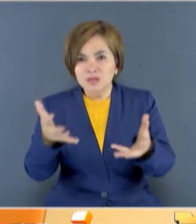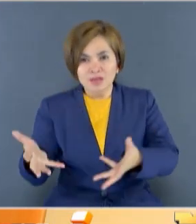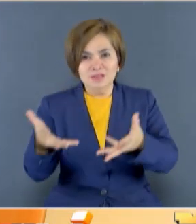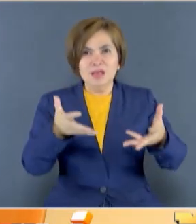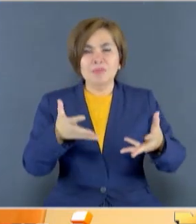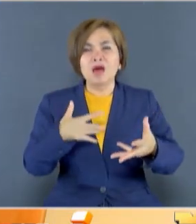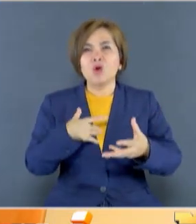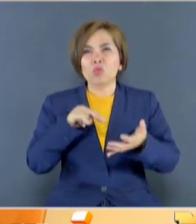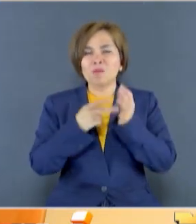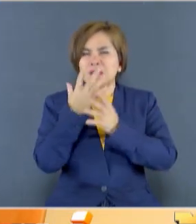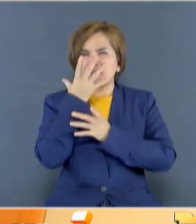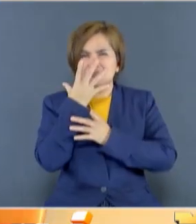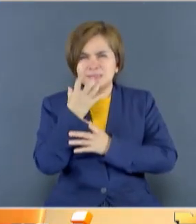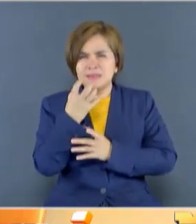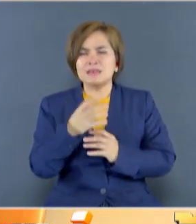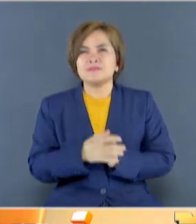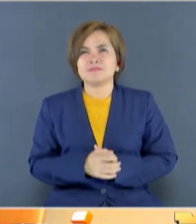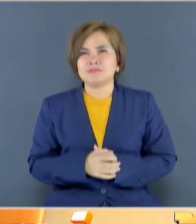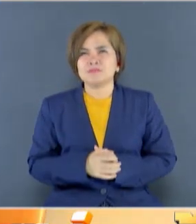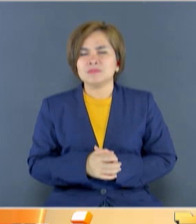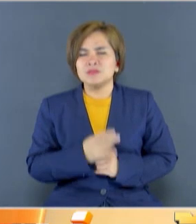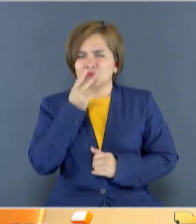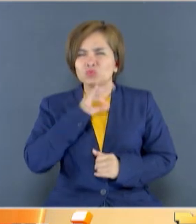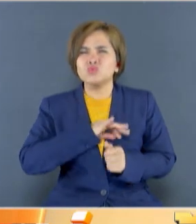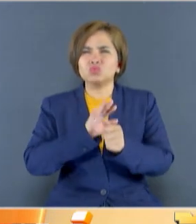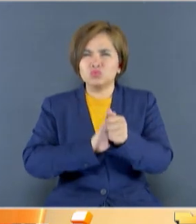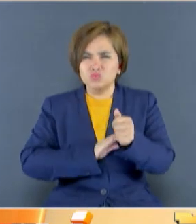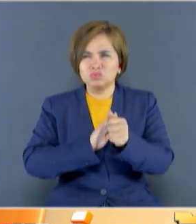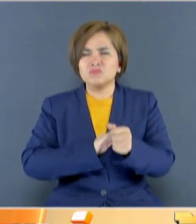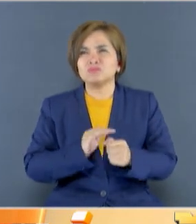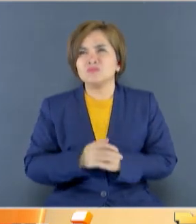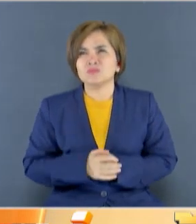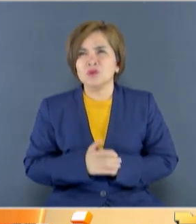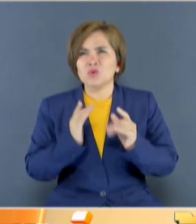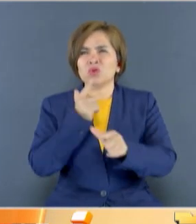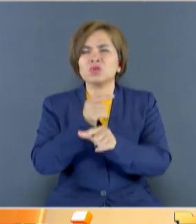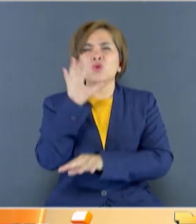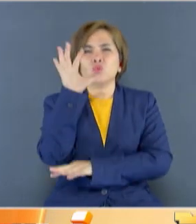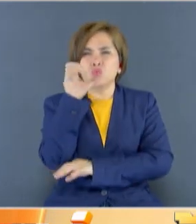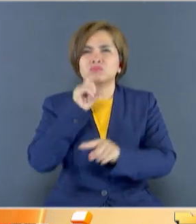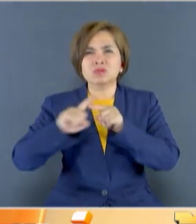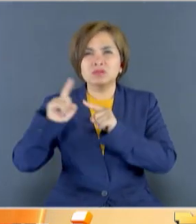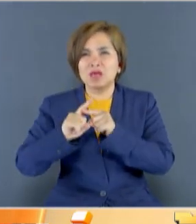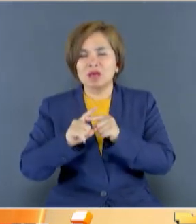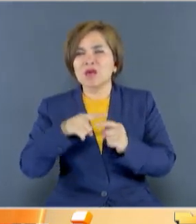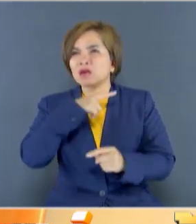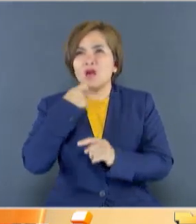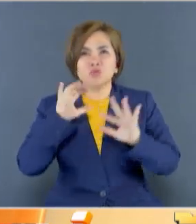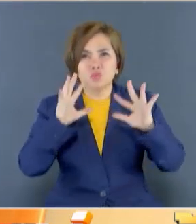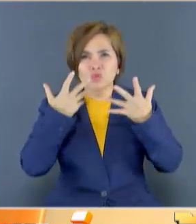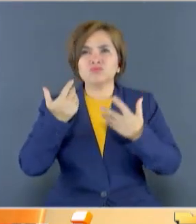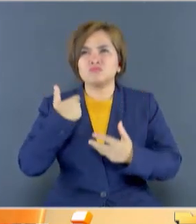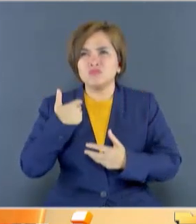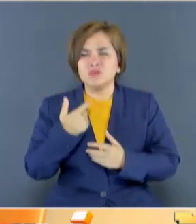กับบอกด้วยว่างานนี้เสียหายหลายบาทก็ถือว่าเป็นเรื่องที่น่าเห็นใจสุดๆคือตอนนี้คนที่เลี้ยงกุ้งบางคนหมดเนื้อหมดตัวเลยนะฮะจากก